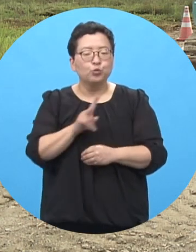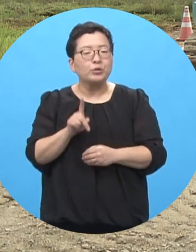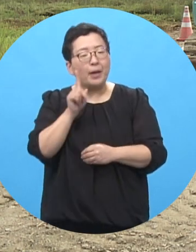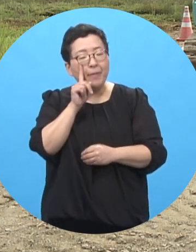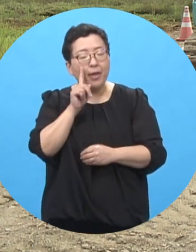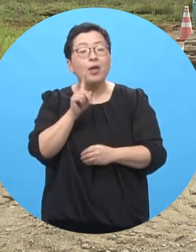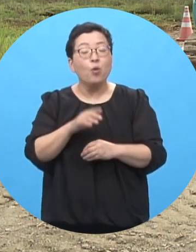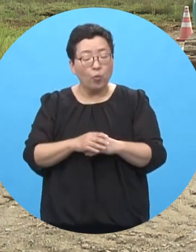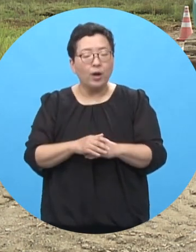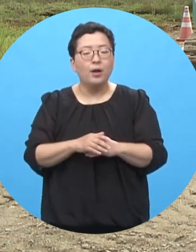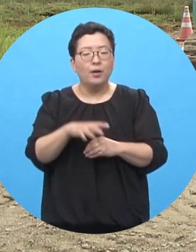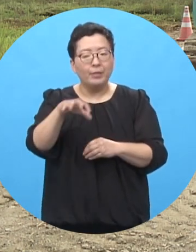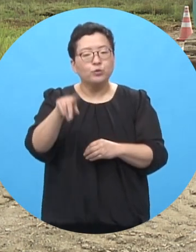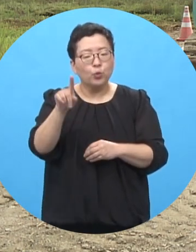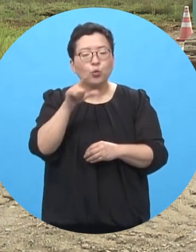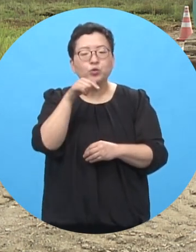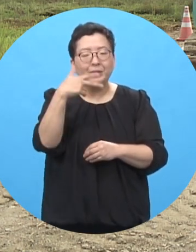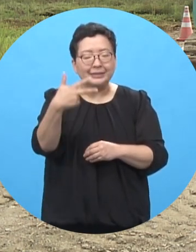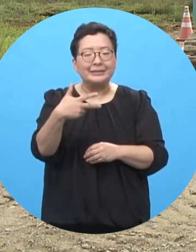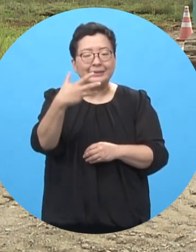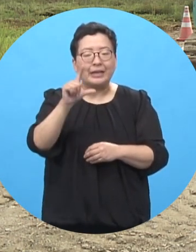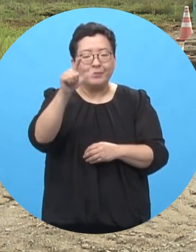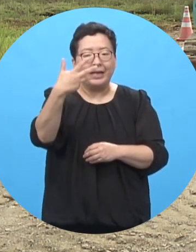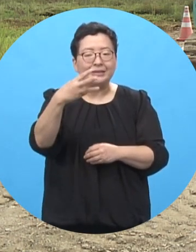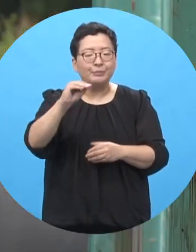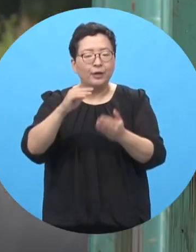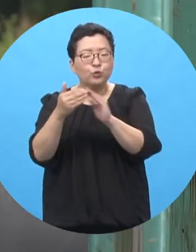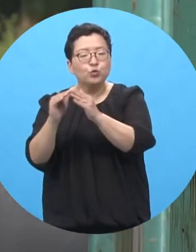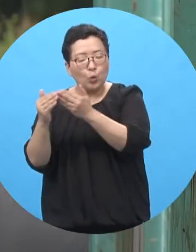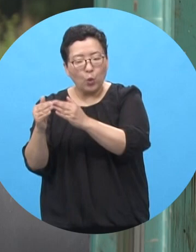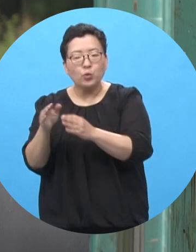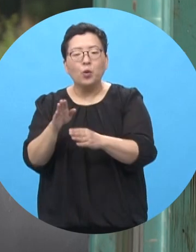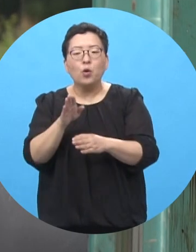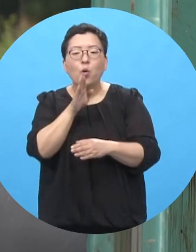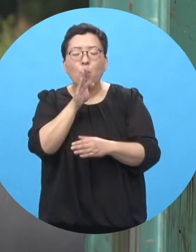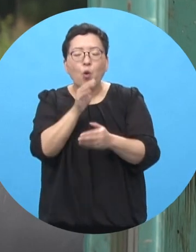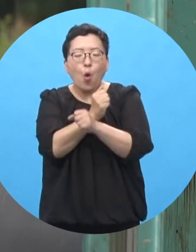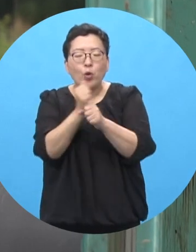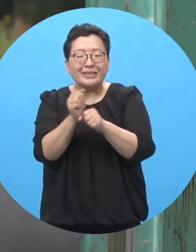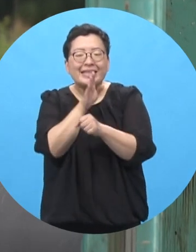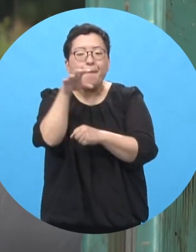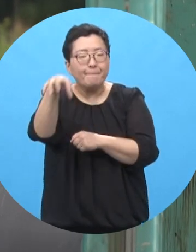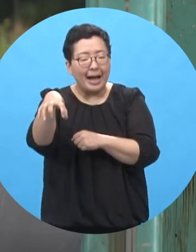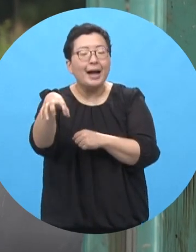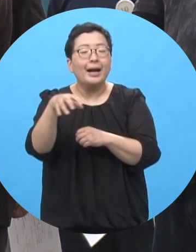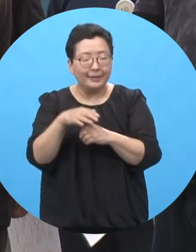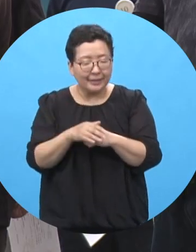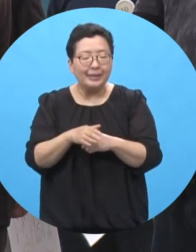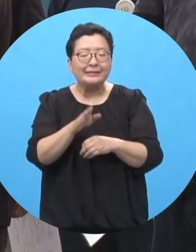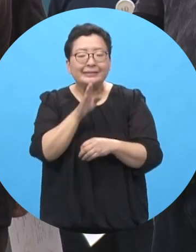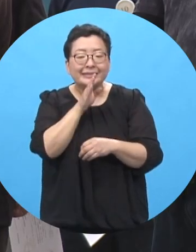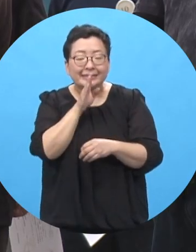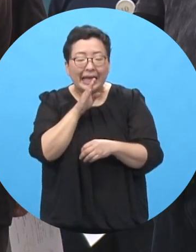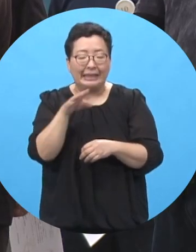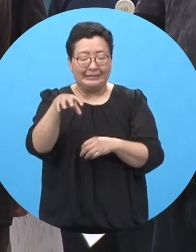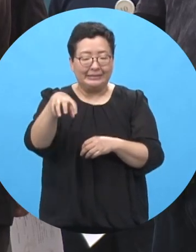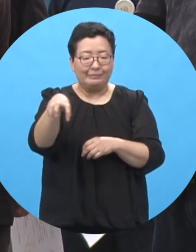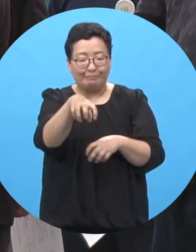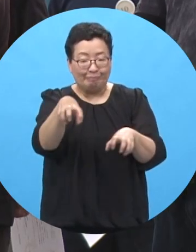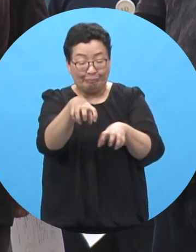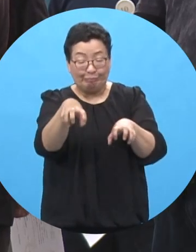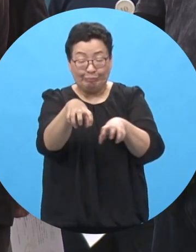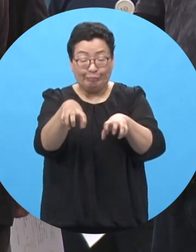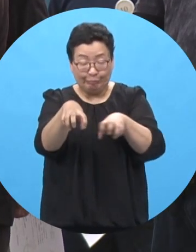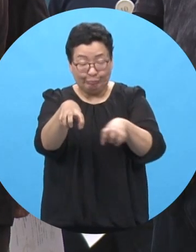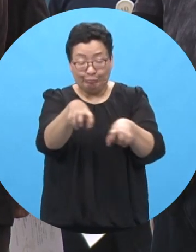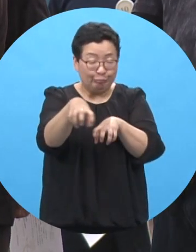2日目は徳島市上八幡町にある園瀬川の工事現場で、小型ドラグショベルと呼ばれる建設機械の実技